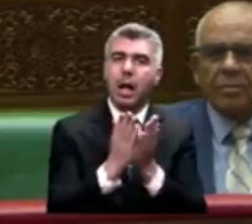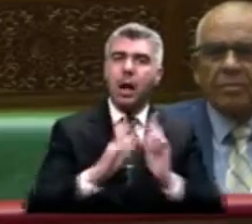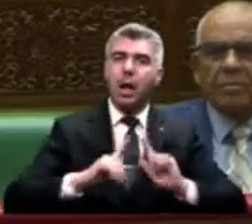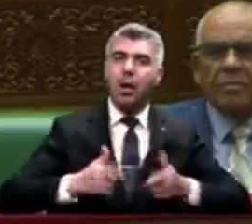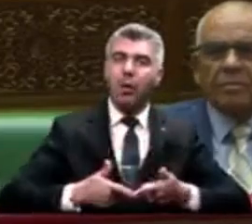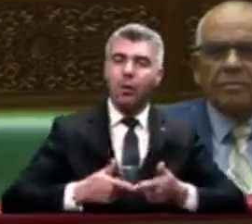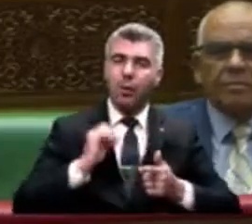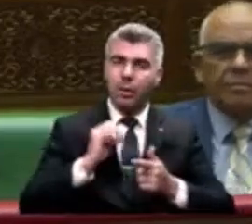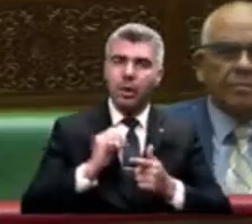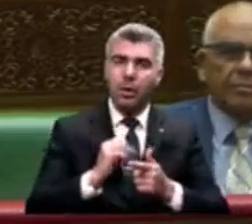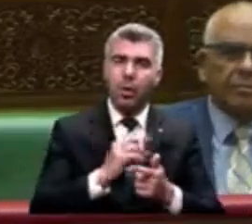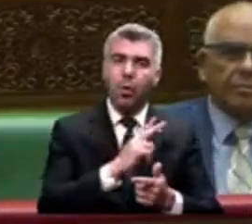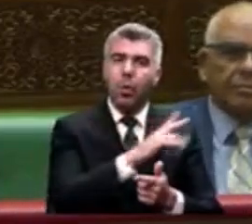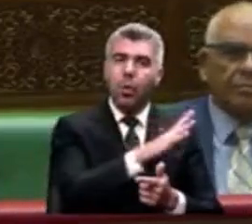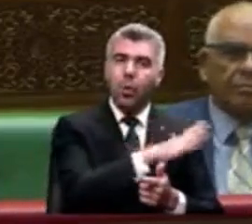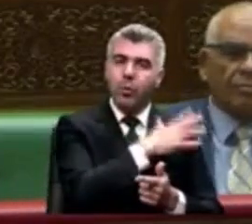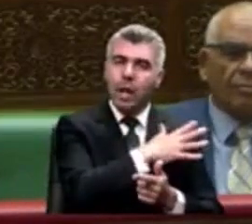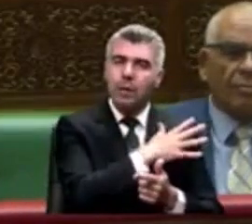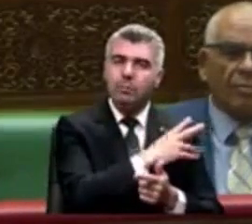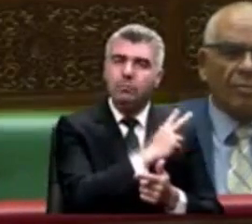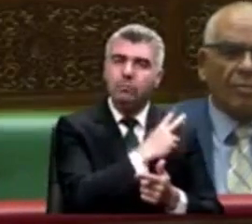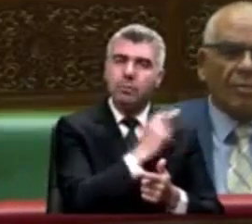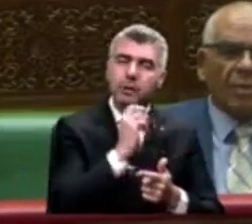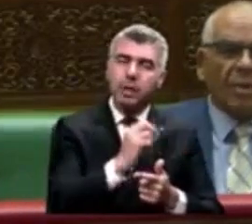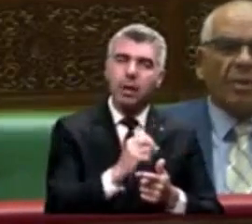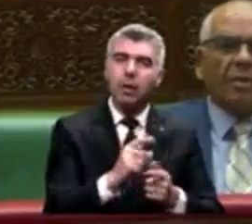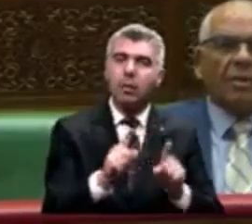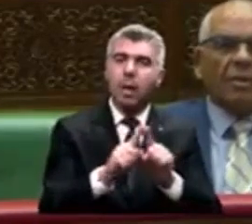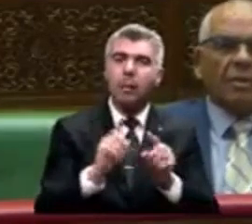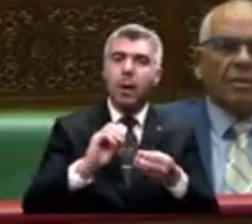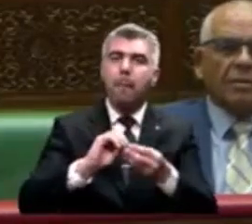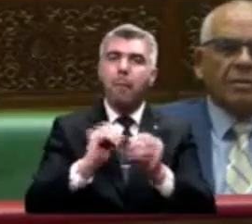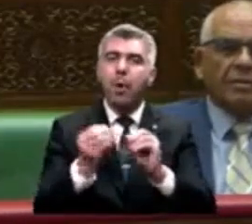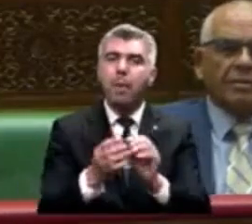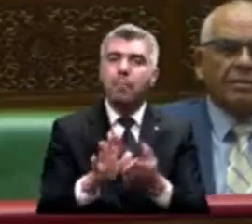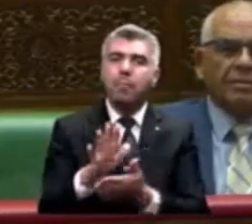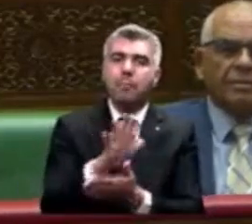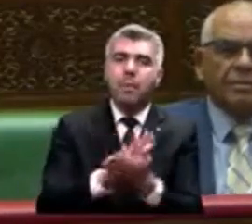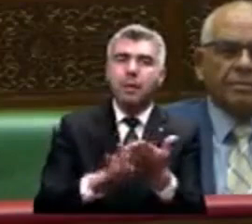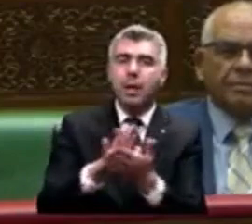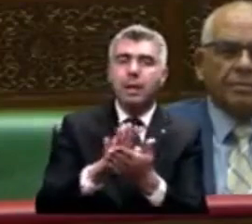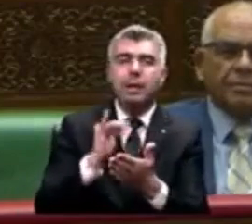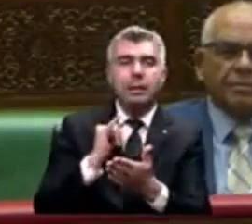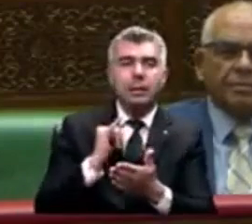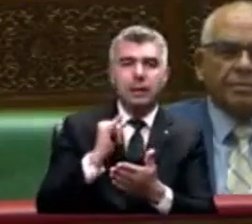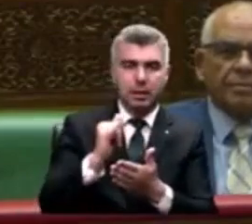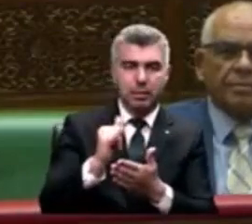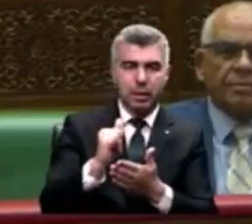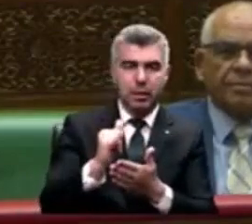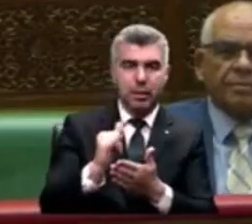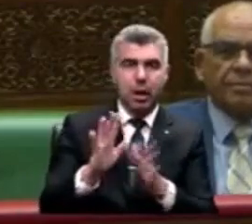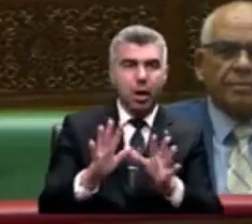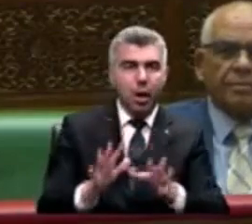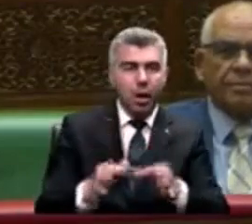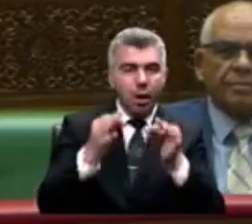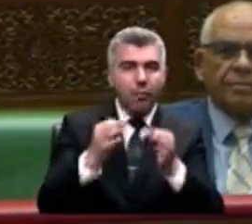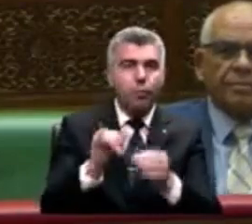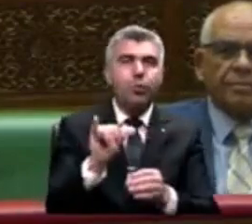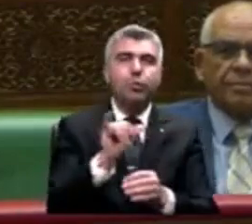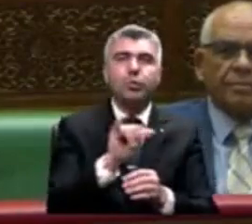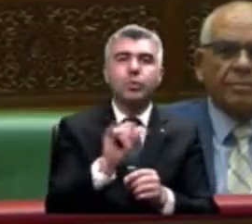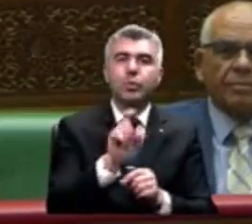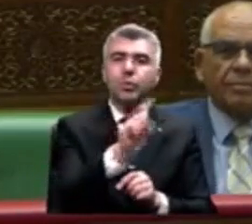من حلحلة المشكل أصبح هو نفسه صلب المشكل. نسألكم السيد الوزير عن حيثيات